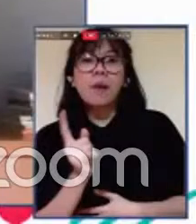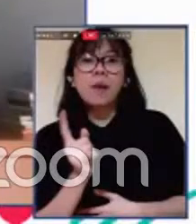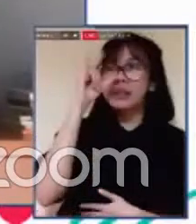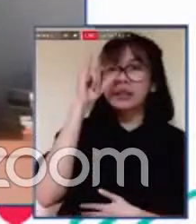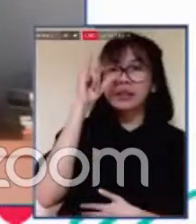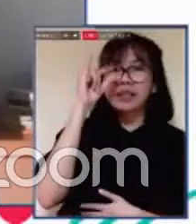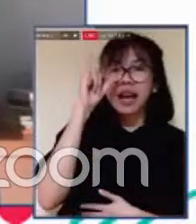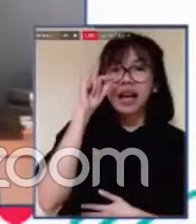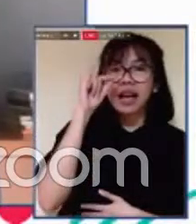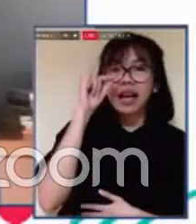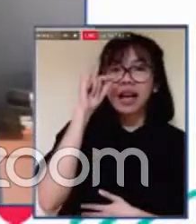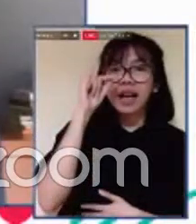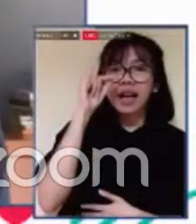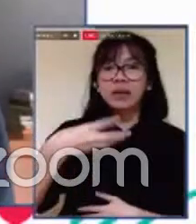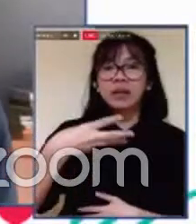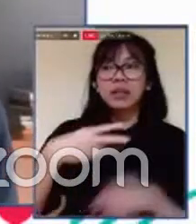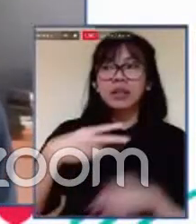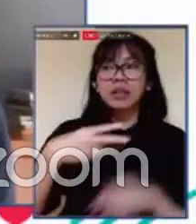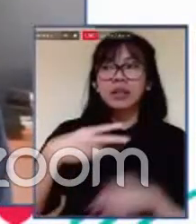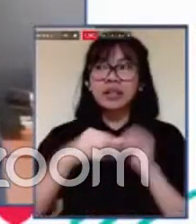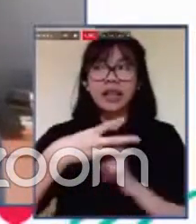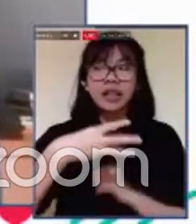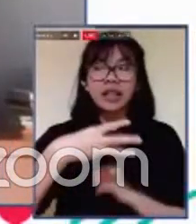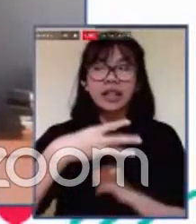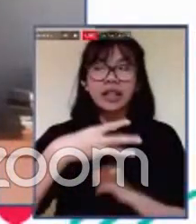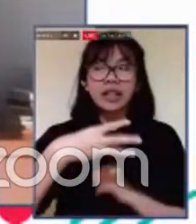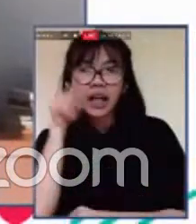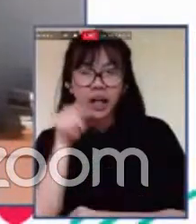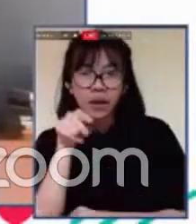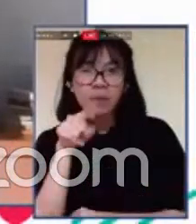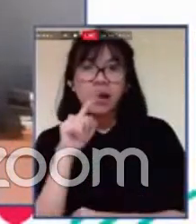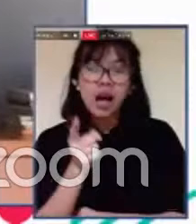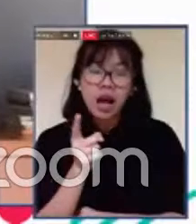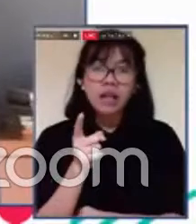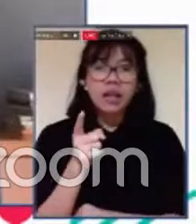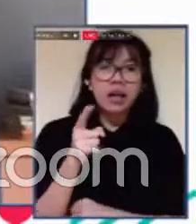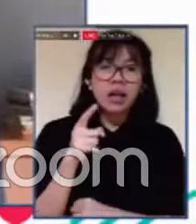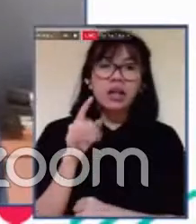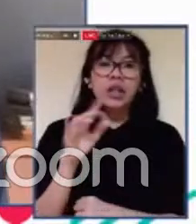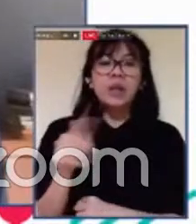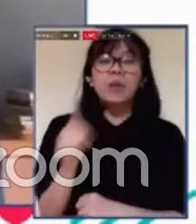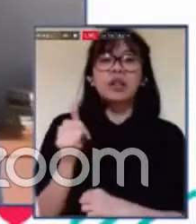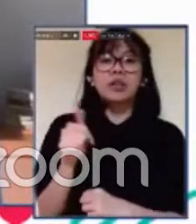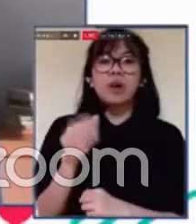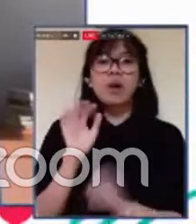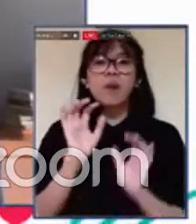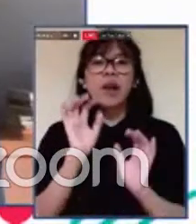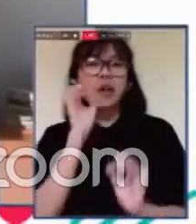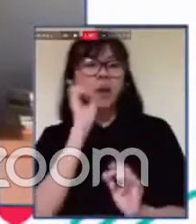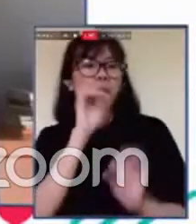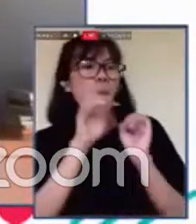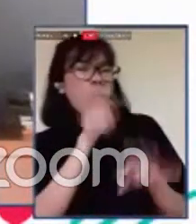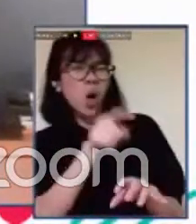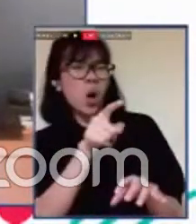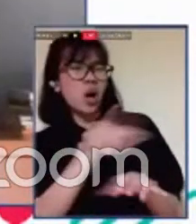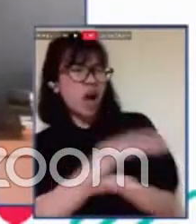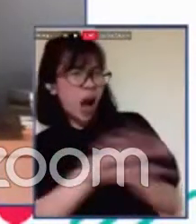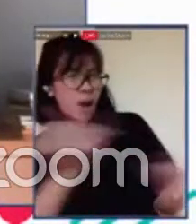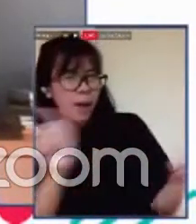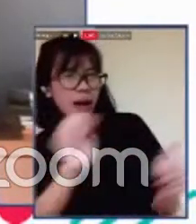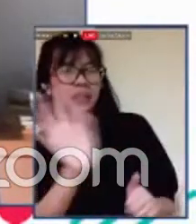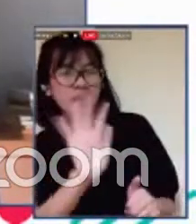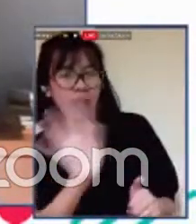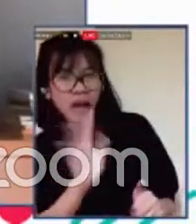Blackpink. Netizen beraksi seakan-akan fasih bicara soal keamanan di ruang-ruang digital. Namun apakah